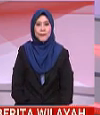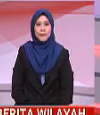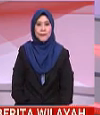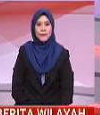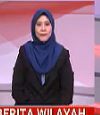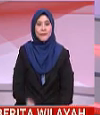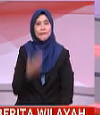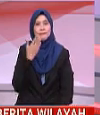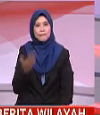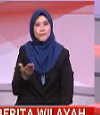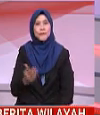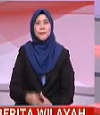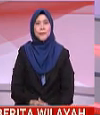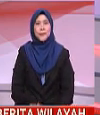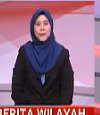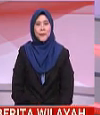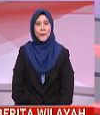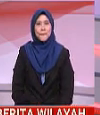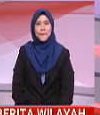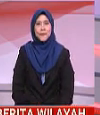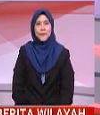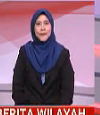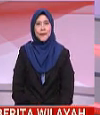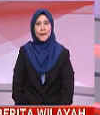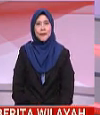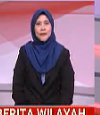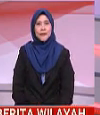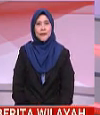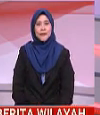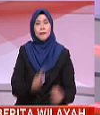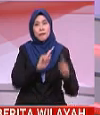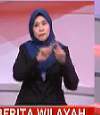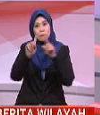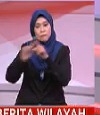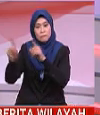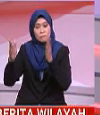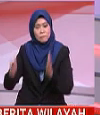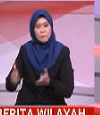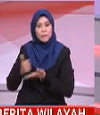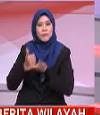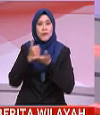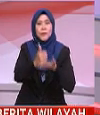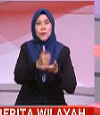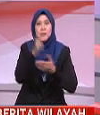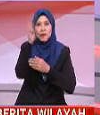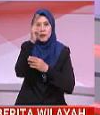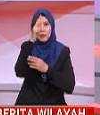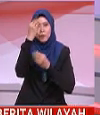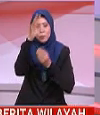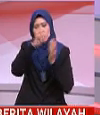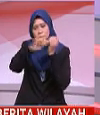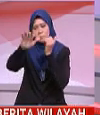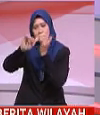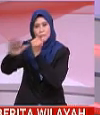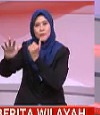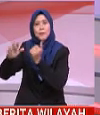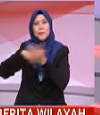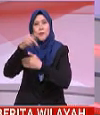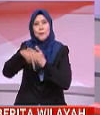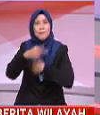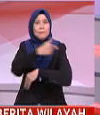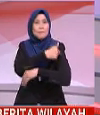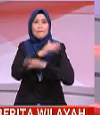Baik, terima kasih Konstantin Palawan dengan perkembangan tersebut. Pelbagai pihak terus membantu kerajaan dalam menyebar luas program